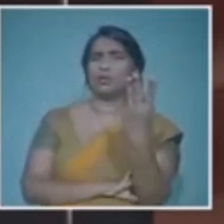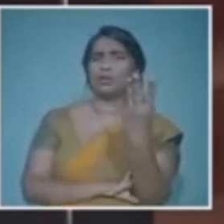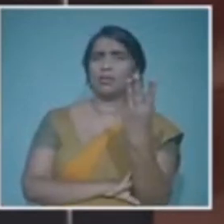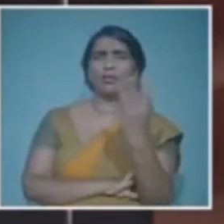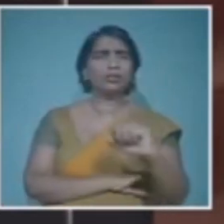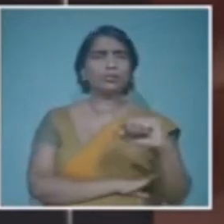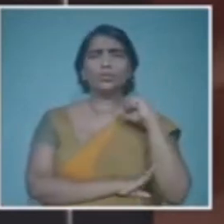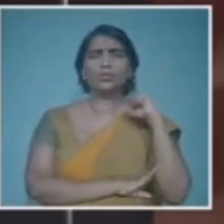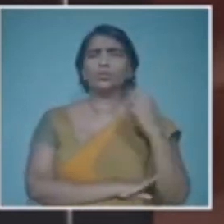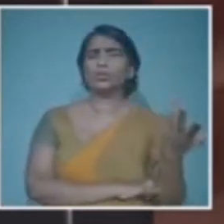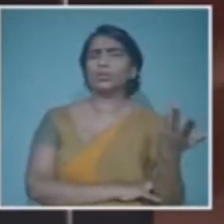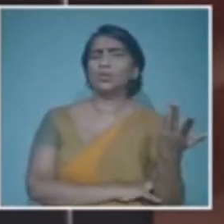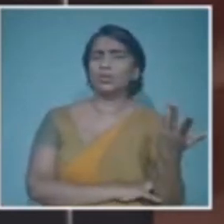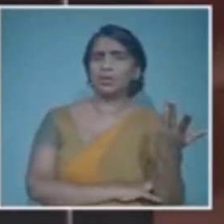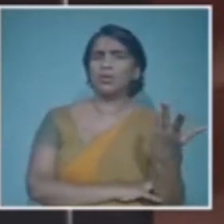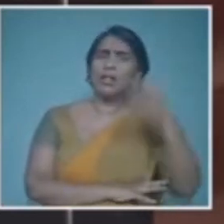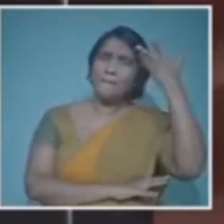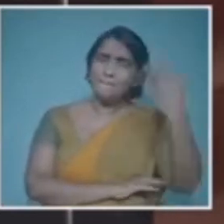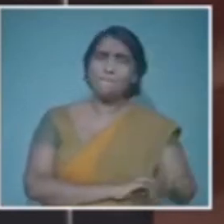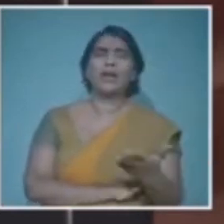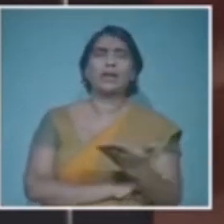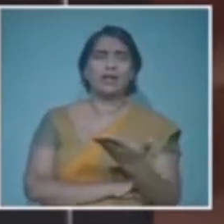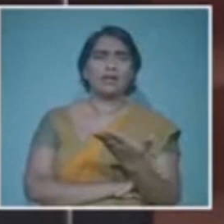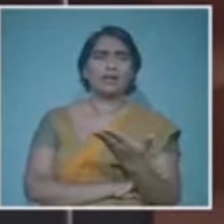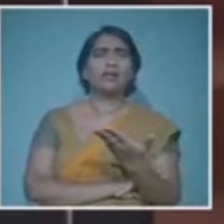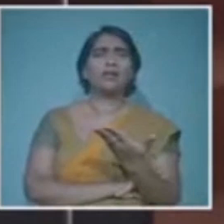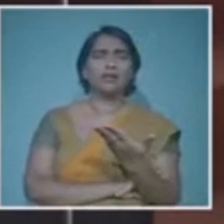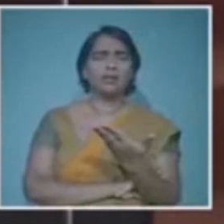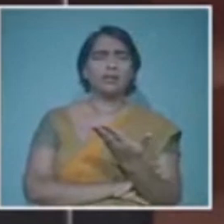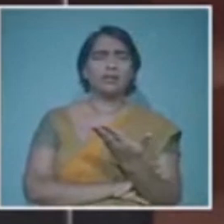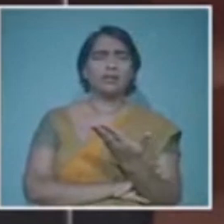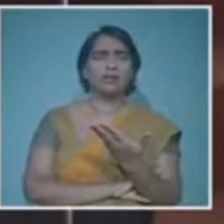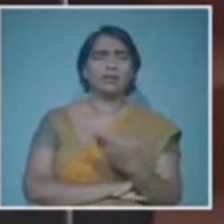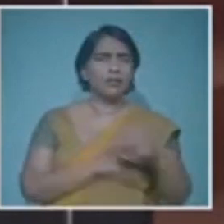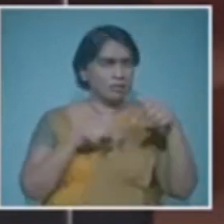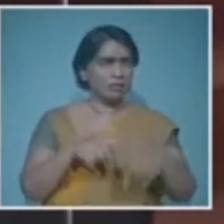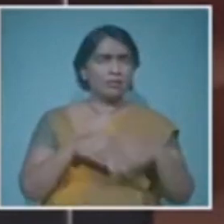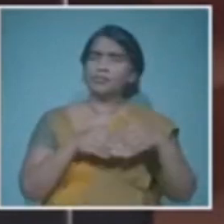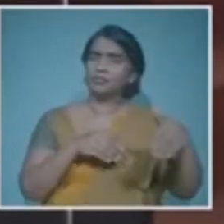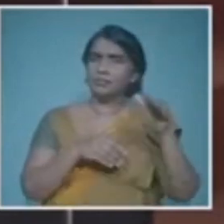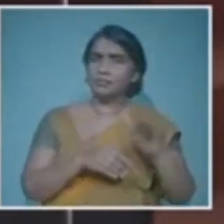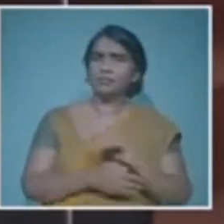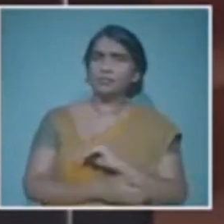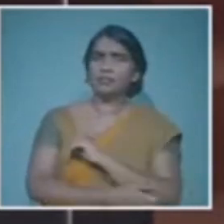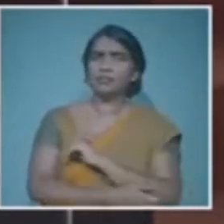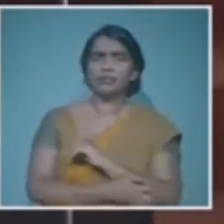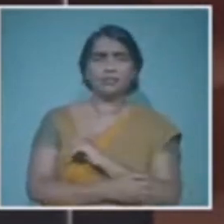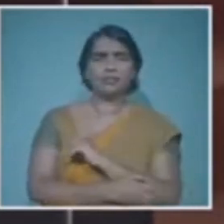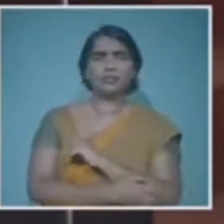කිසිම ජවයක් නැහැ. මේක මැරිලා. අපි දැන් මේ අතරතුර